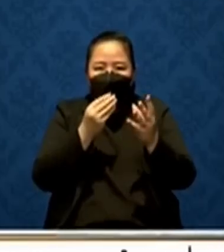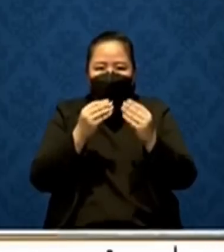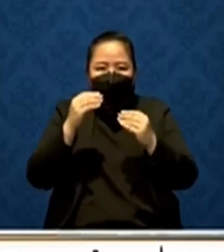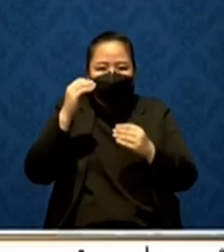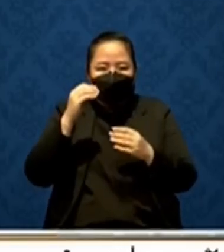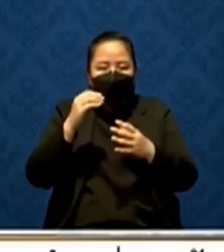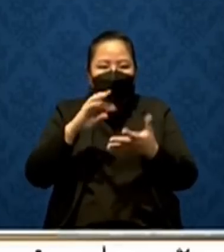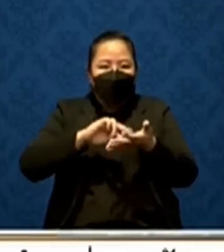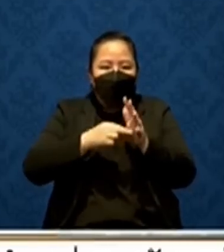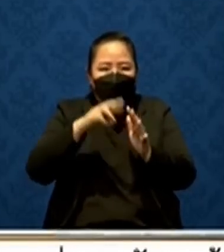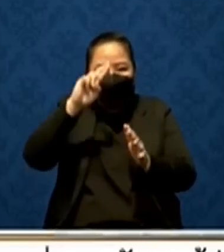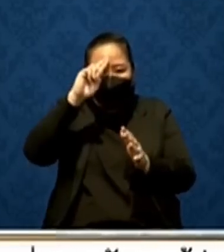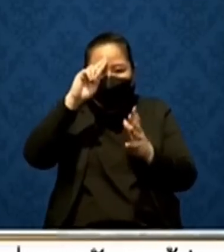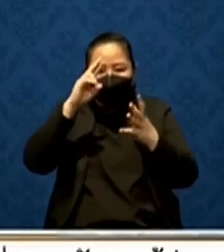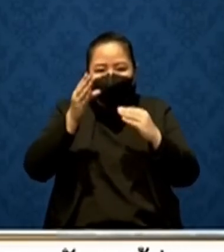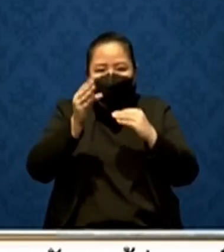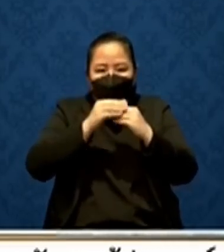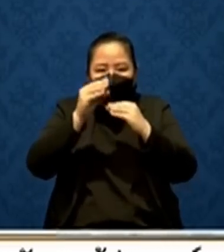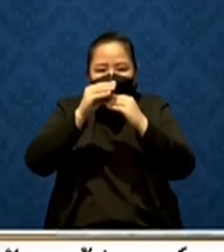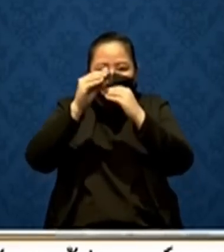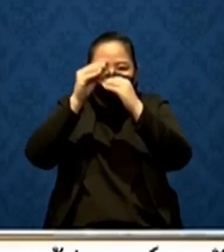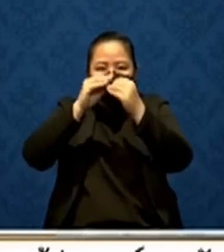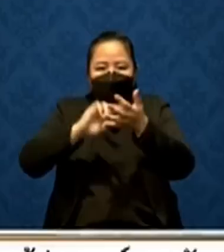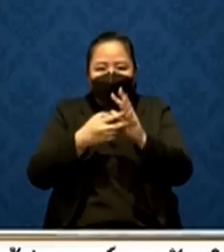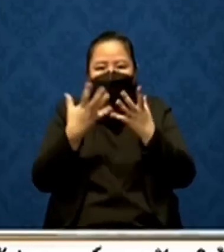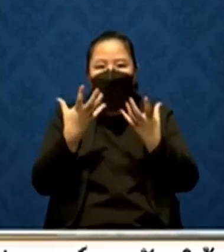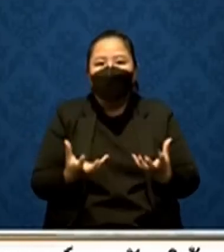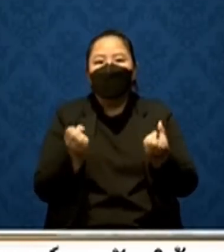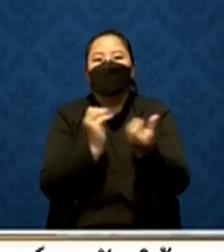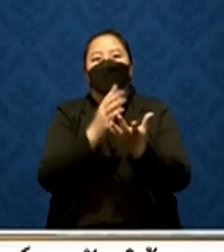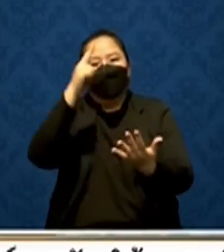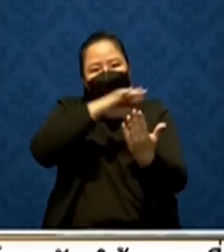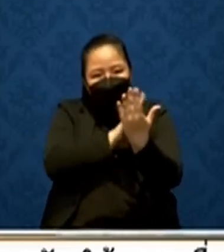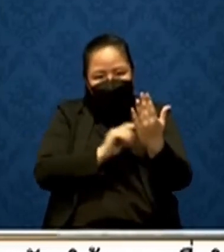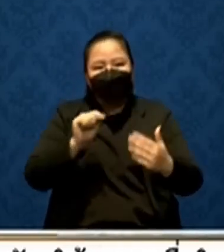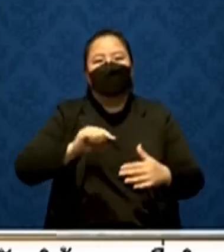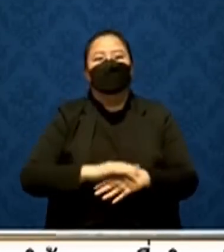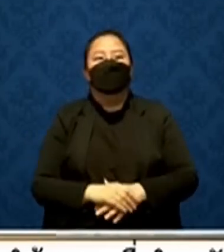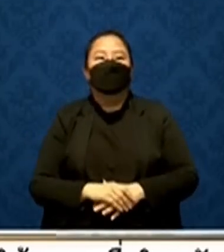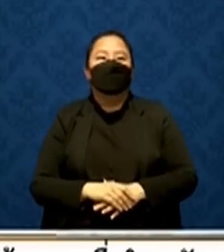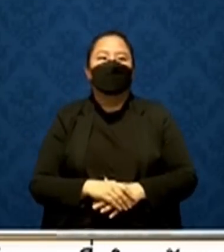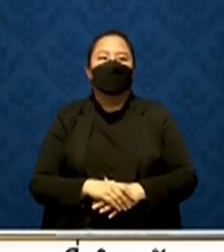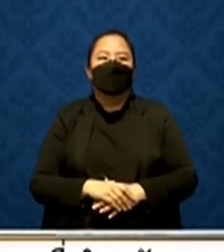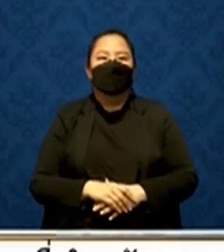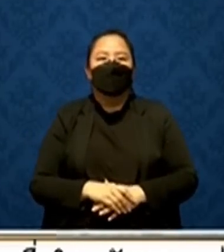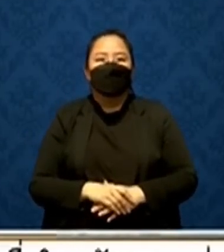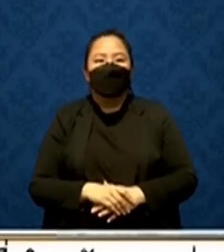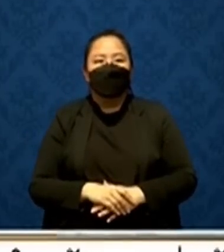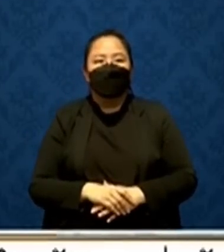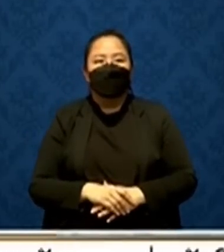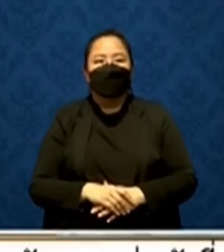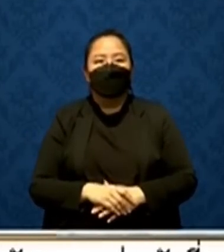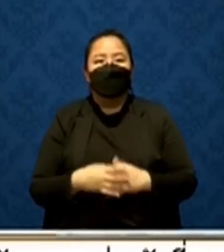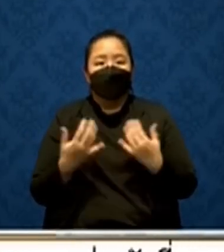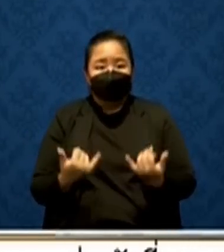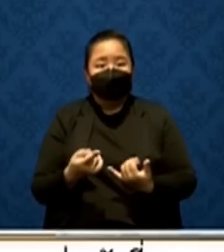8ก็เลยสร้างความเสียหายให้กับประเทศชาติบ้านเมืองอุ้ยทำไมฐานที่กดรถกลับและนี่คือ